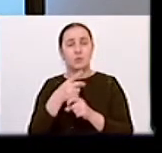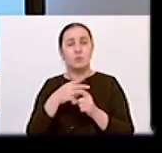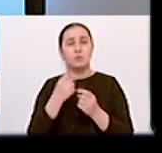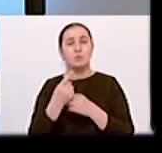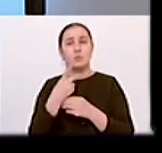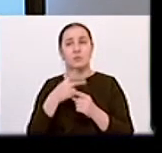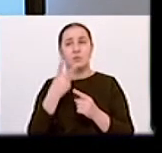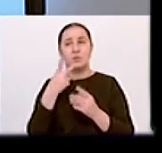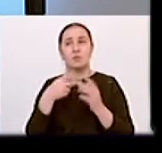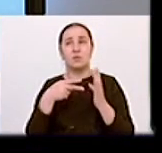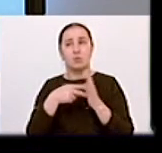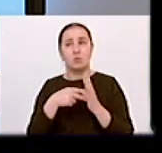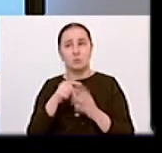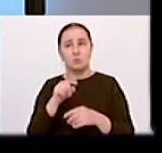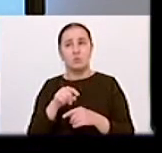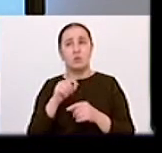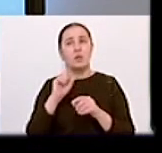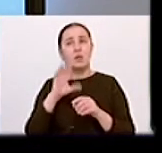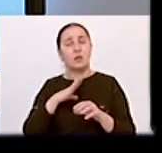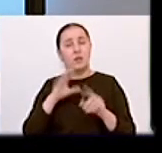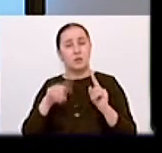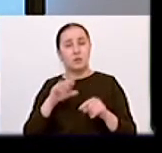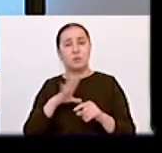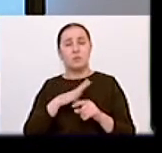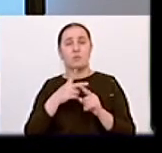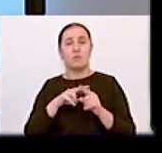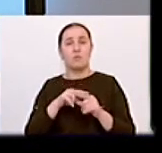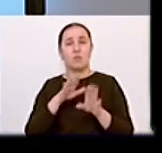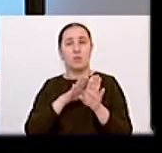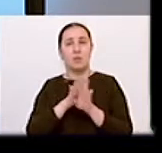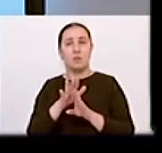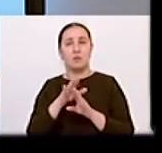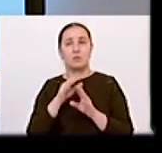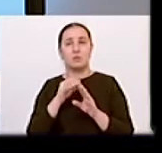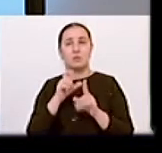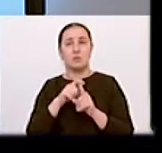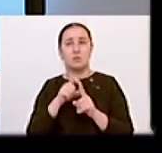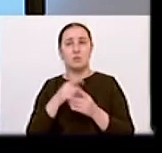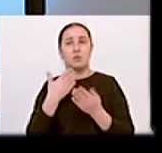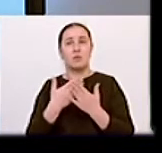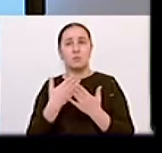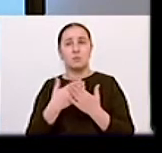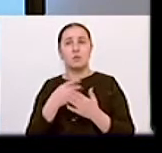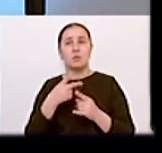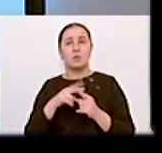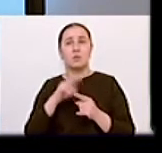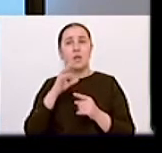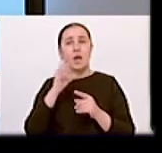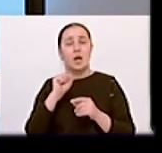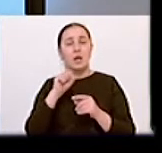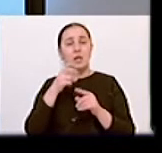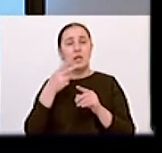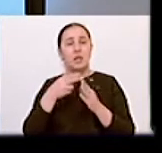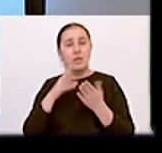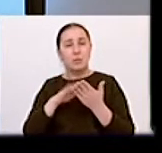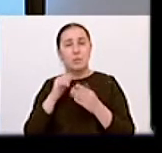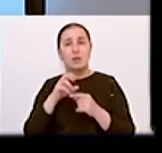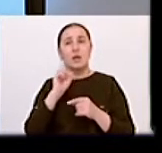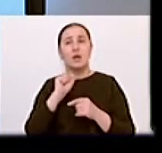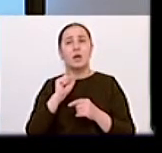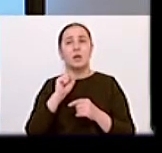обозначается двоеточием. Иногда могут быть дополнительные слова. Например, а именно, как